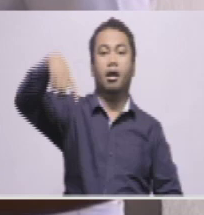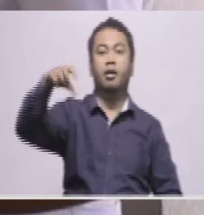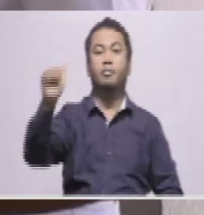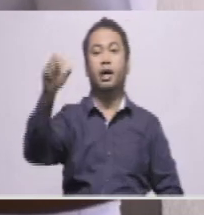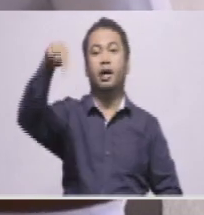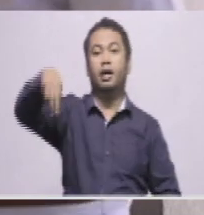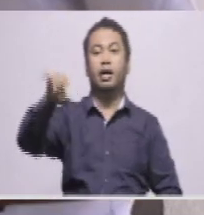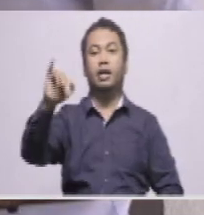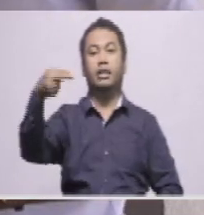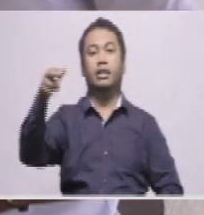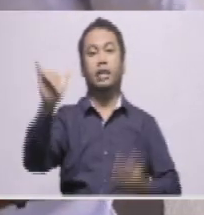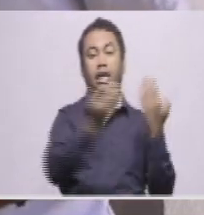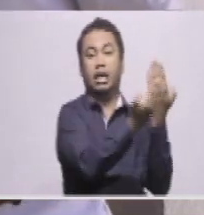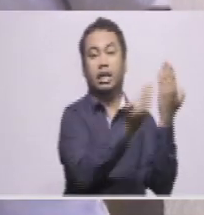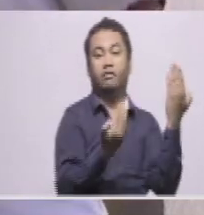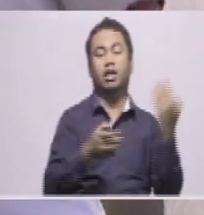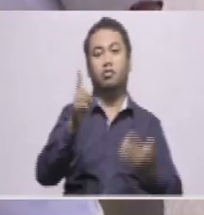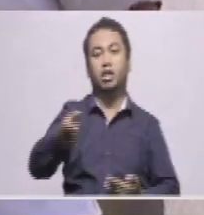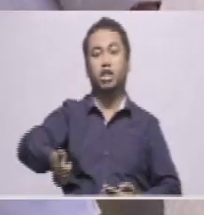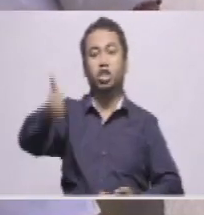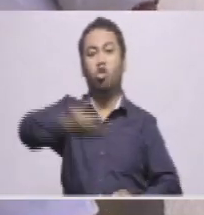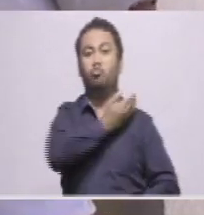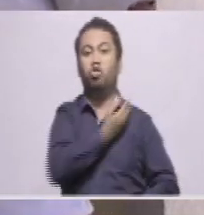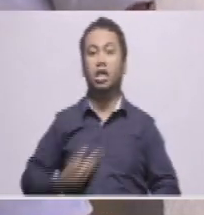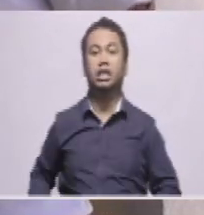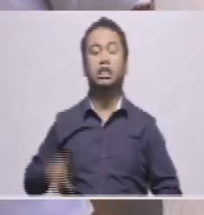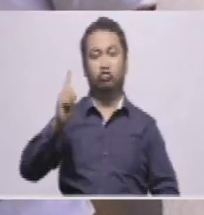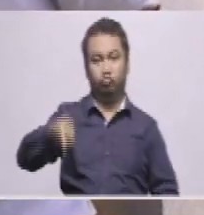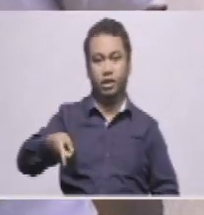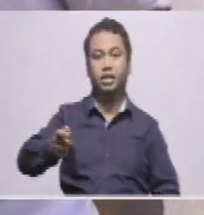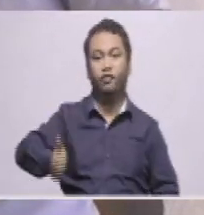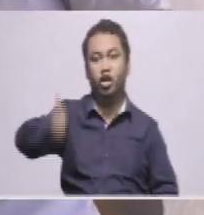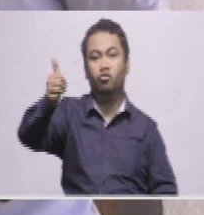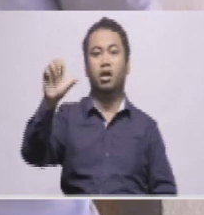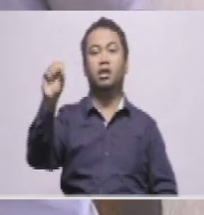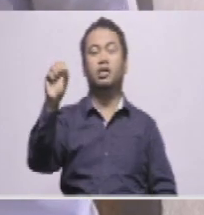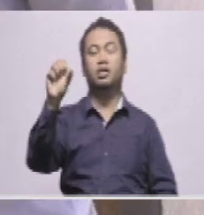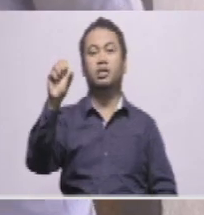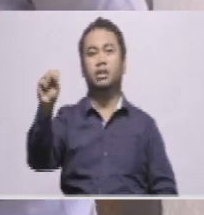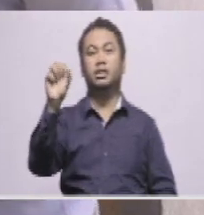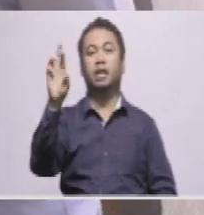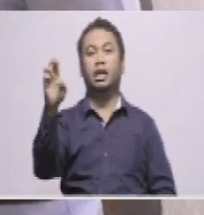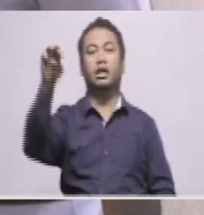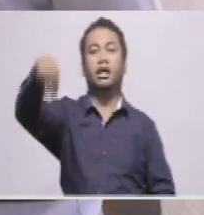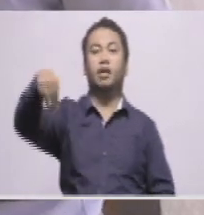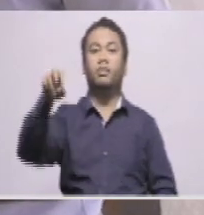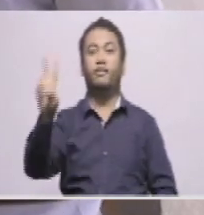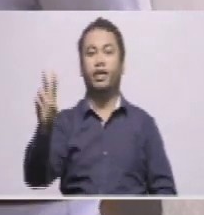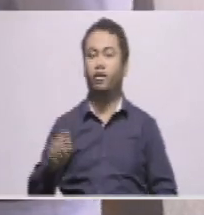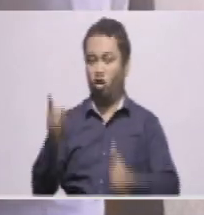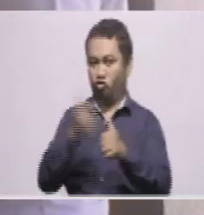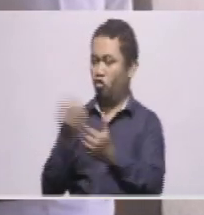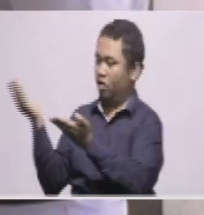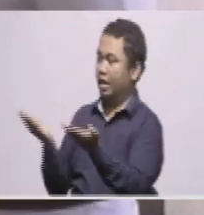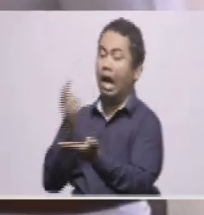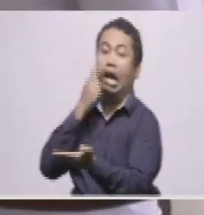police, ny commandant de compagnie ary ny présidente ny CRMV eto ampani. Raisintsika aloha ny lehibe ny distrika,